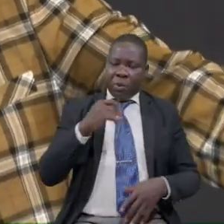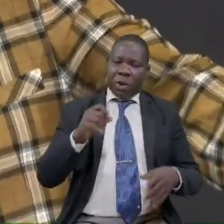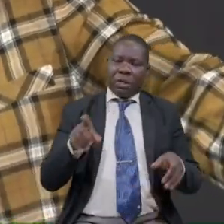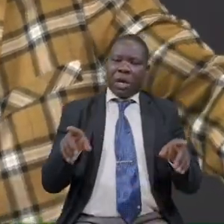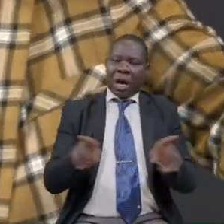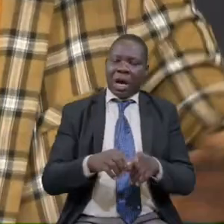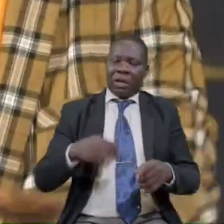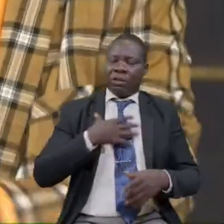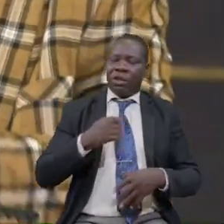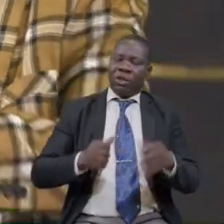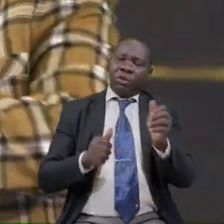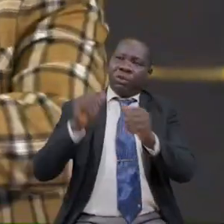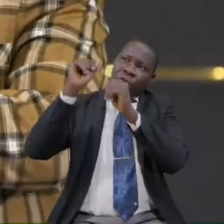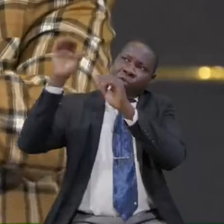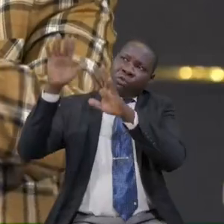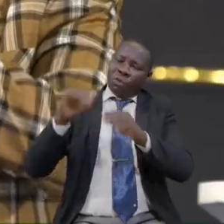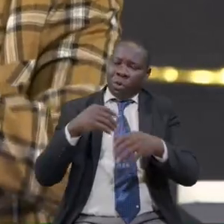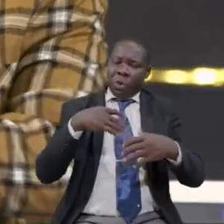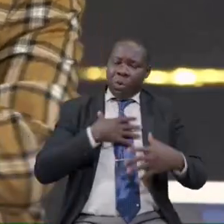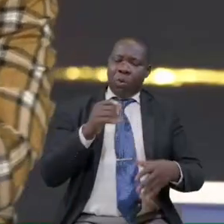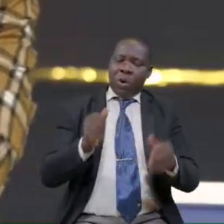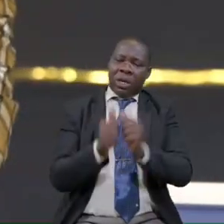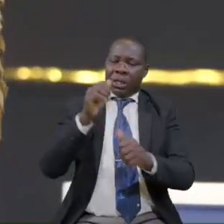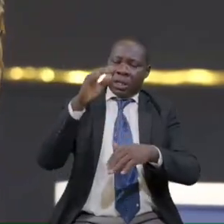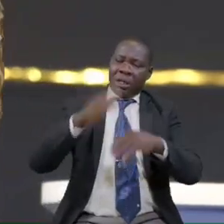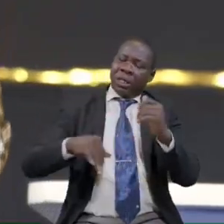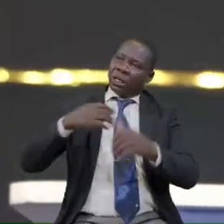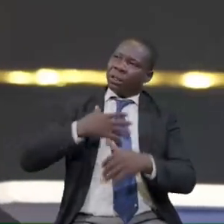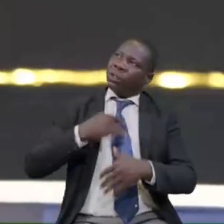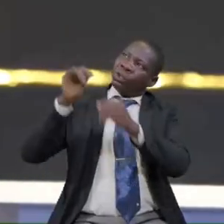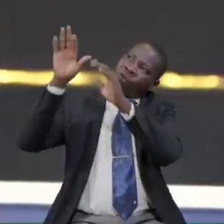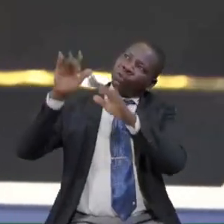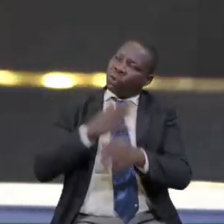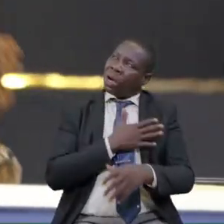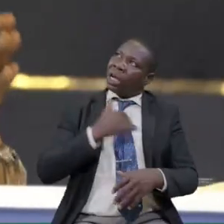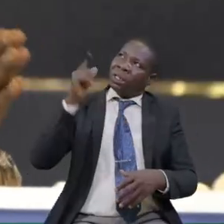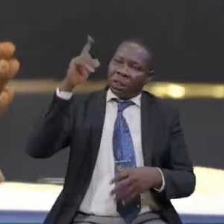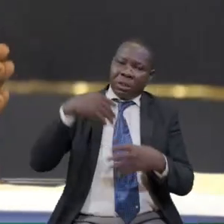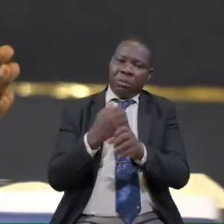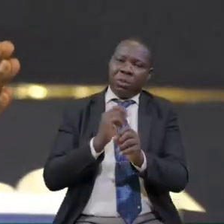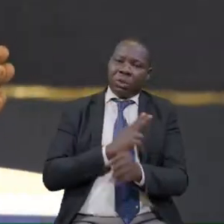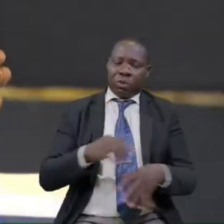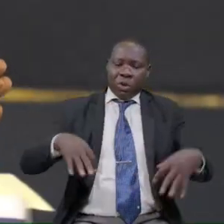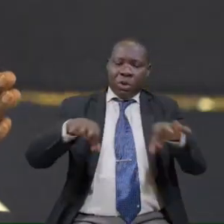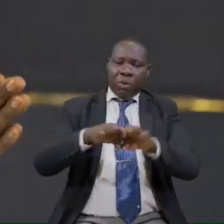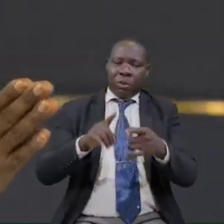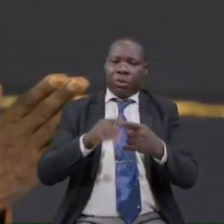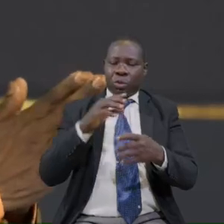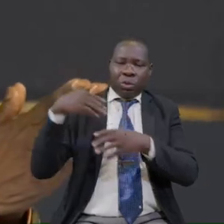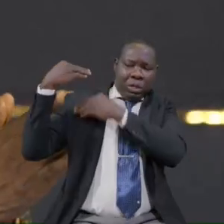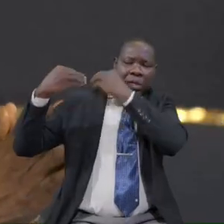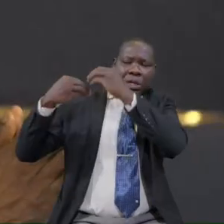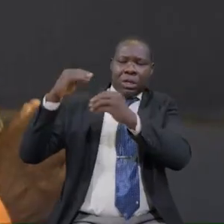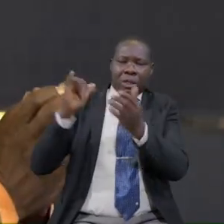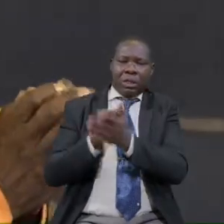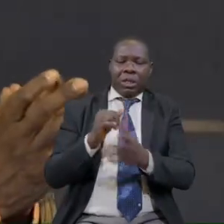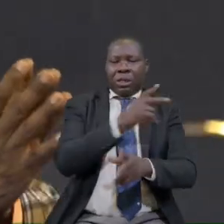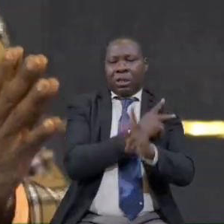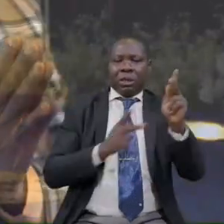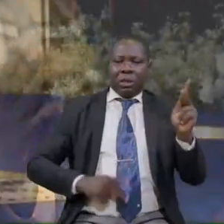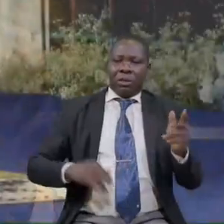neige. Il nous rend plus blanc que la neige. Il nous rend dignes afin d'hériter ce